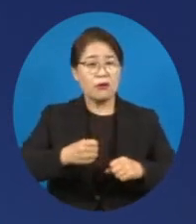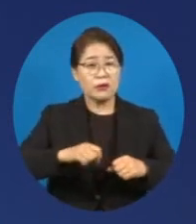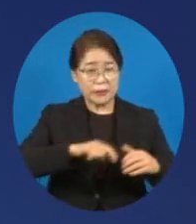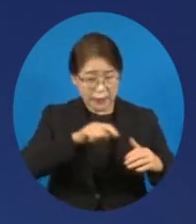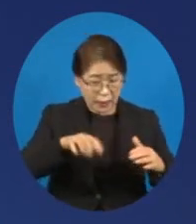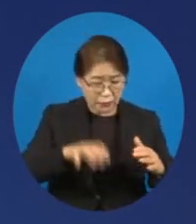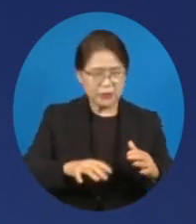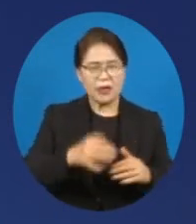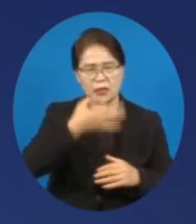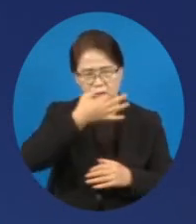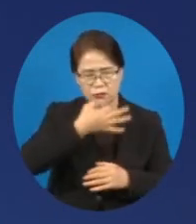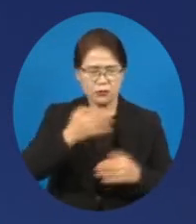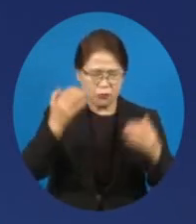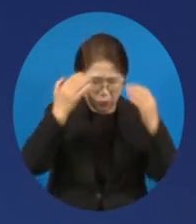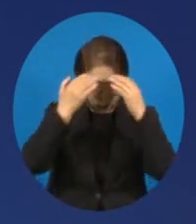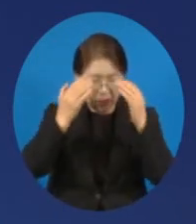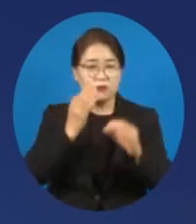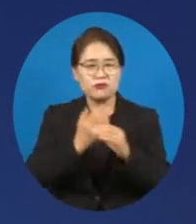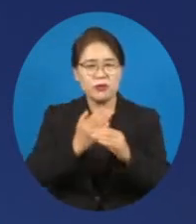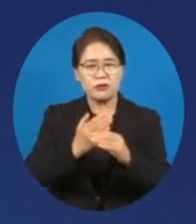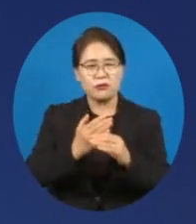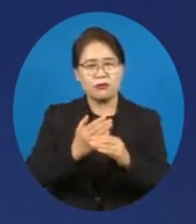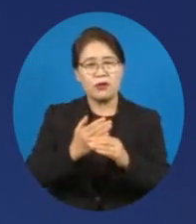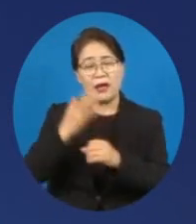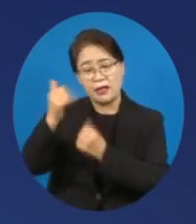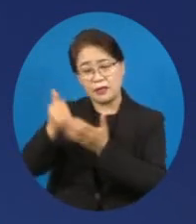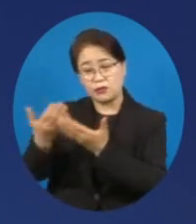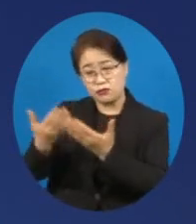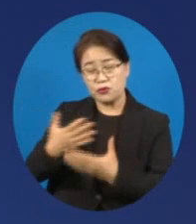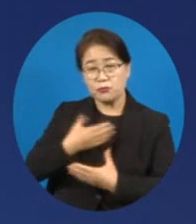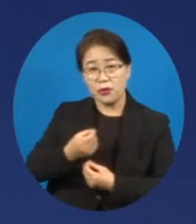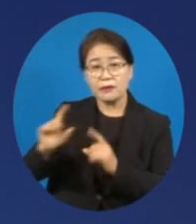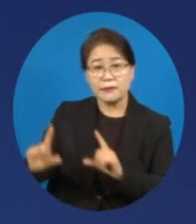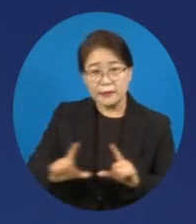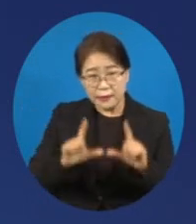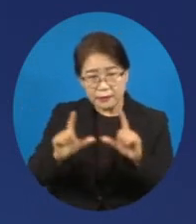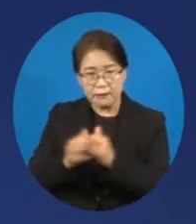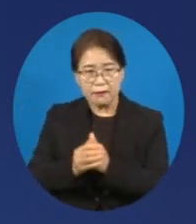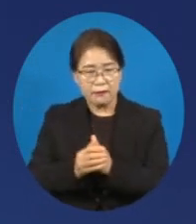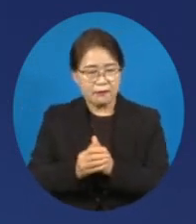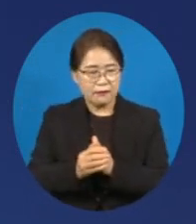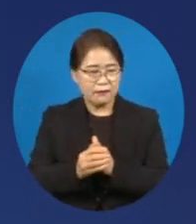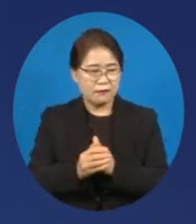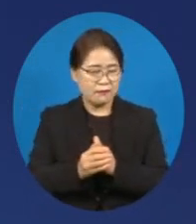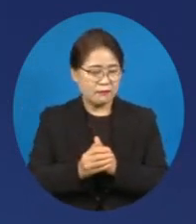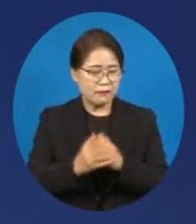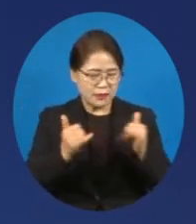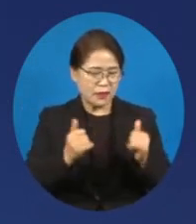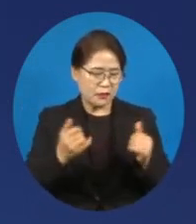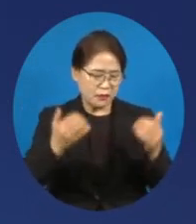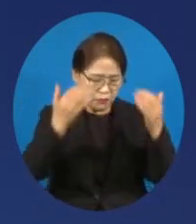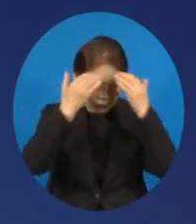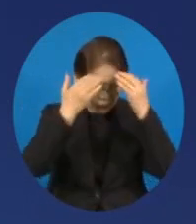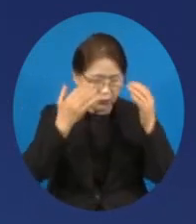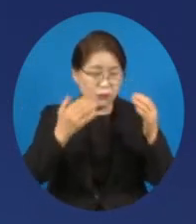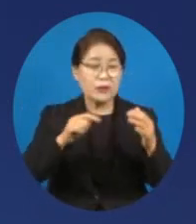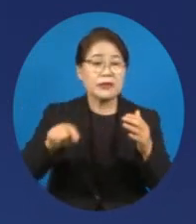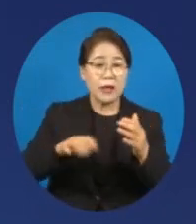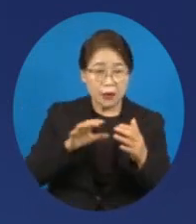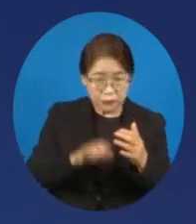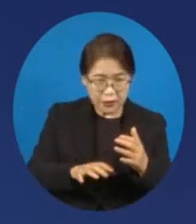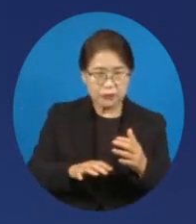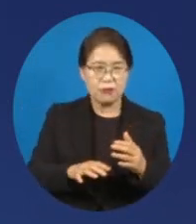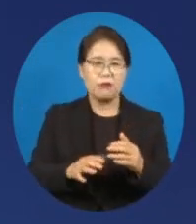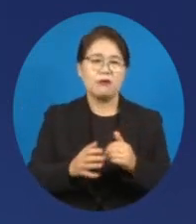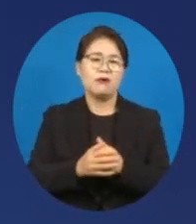복판에서도이 평안을 누릴 수가 있는 것입니다 인생의 방 가운데서도이 평안을 누릴 수 있습니다